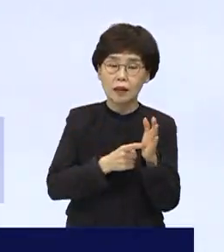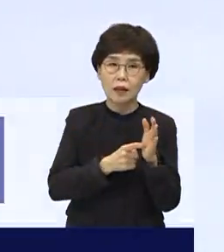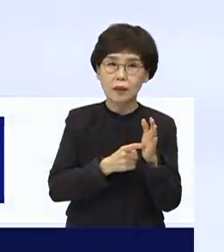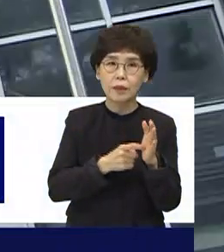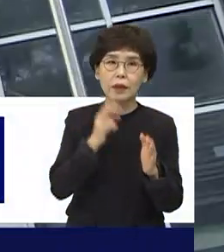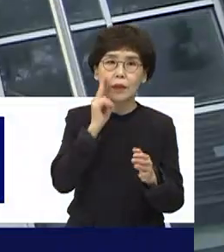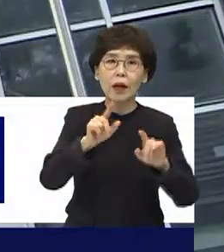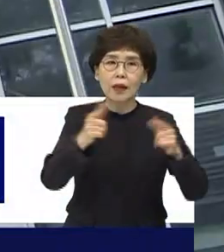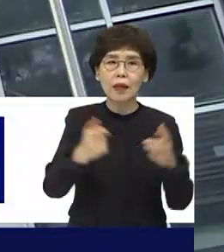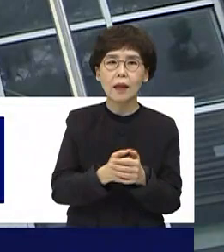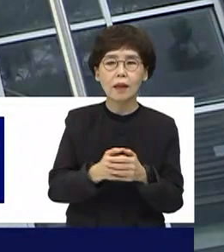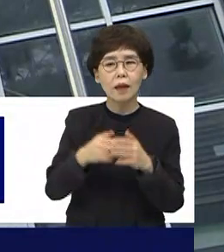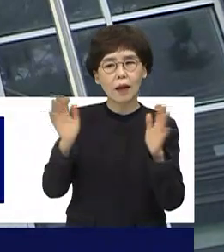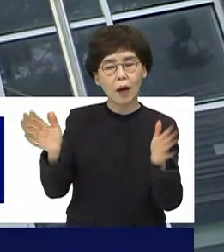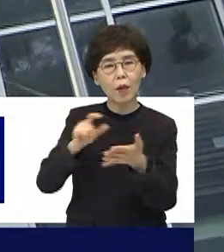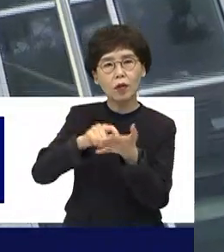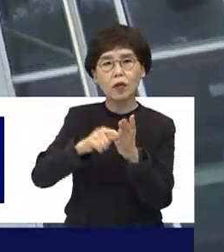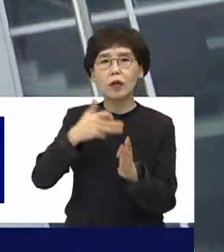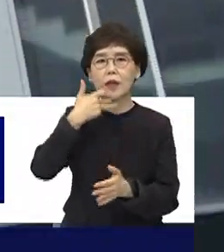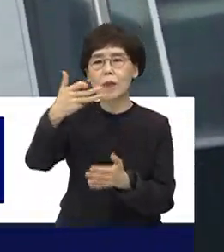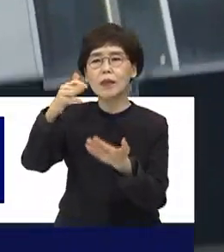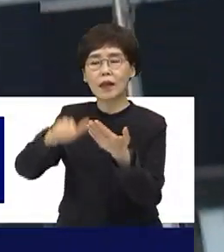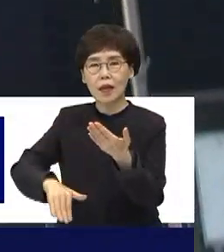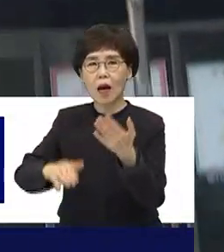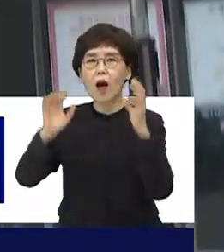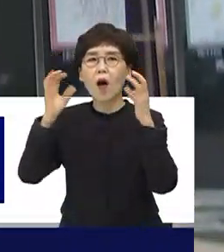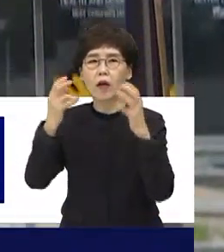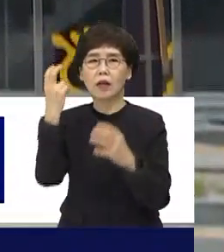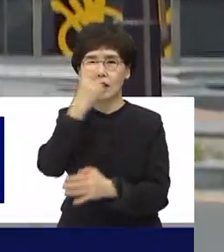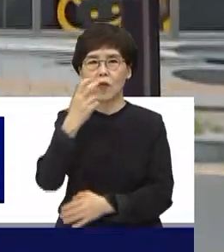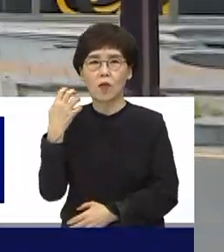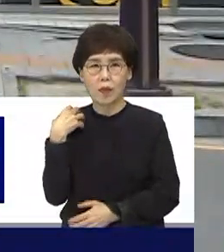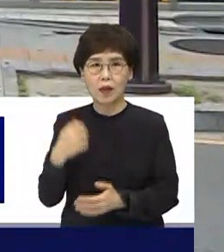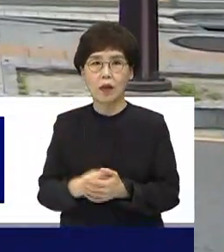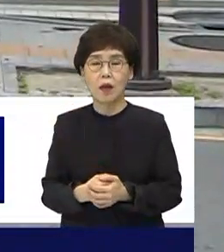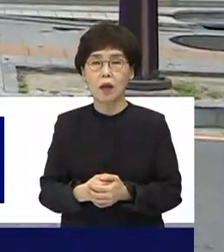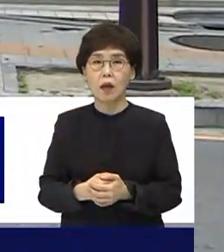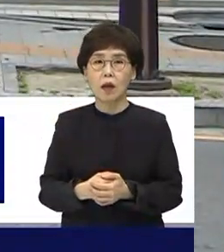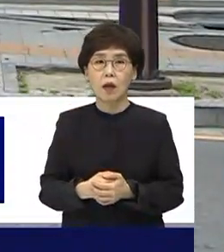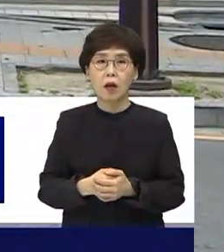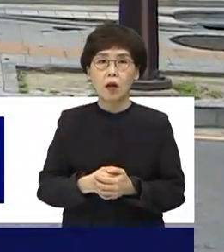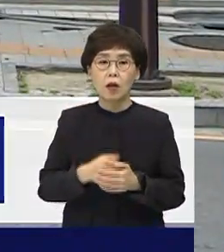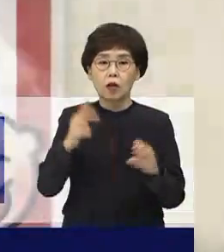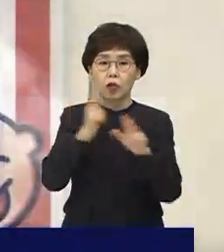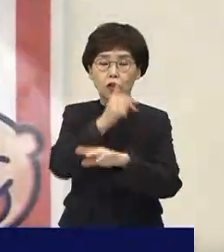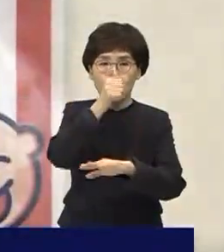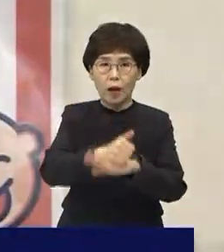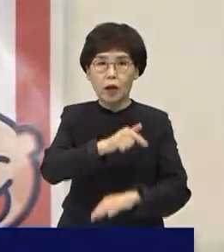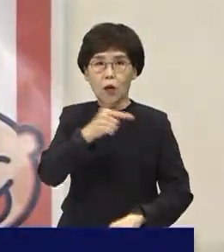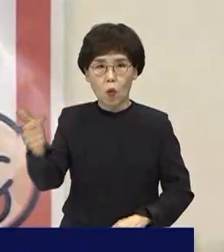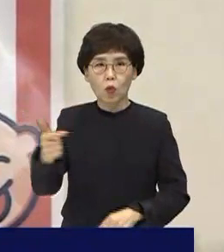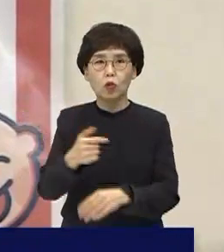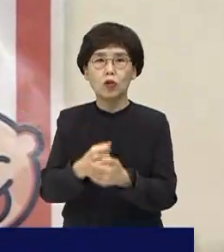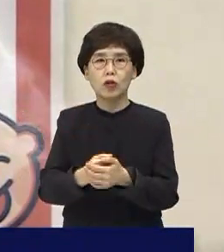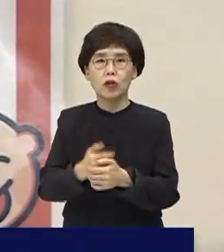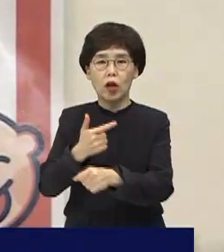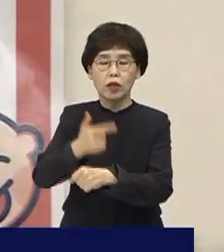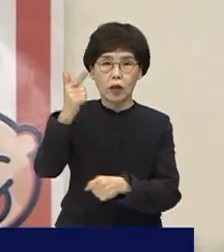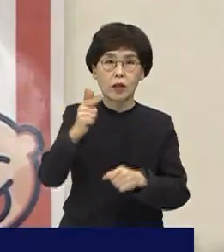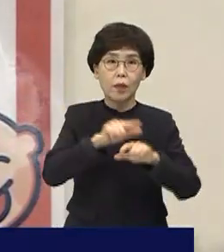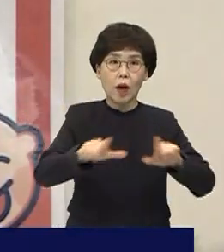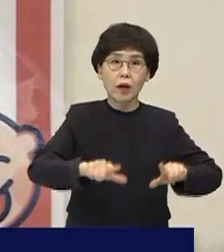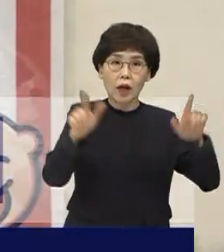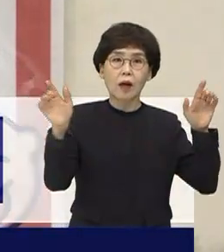18세 이하 어린이를 진료하는 곳으로 평일엔 밤 11시까지, 주말엔 오후 6시까지 운영합니다.